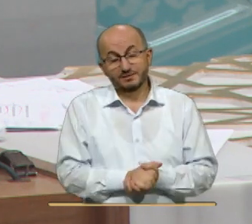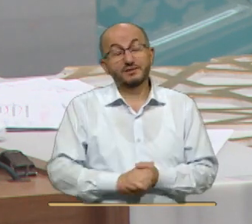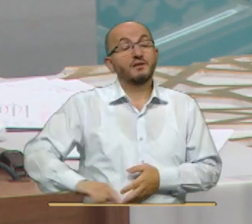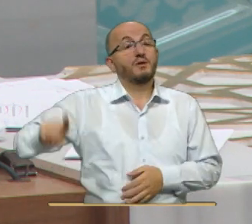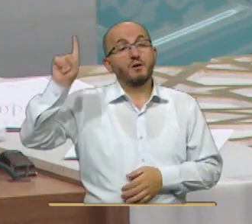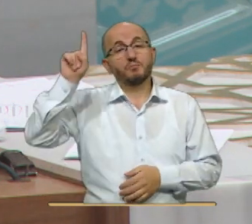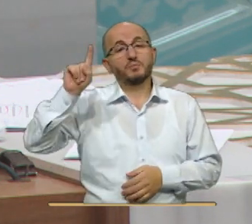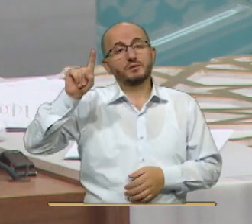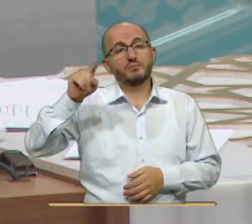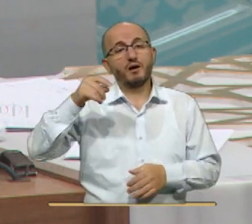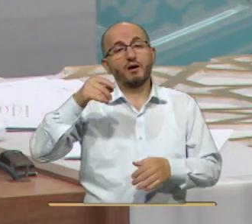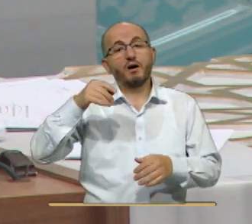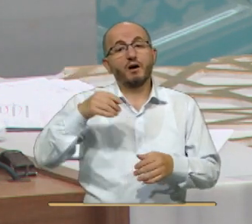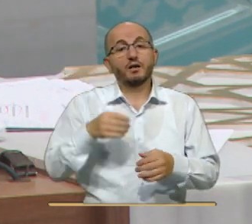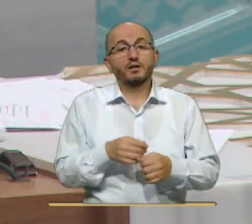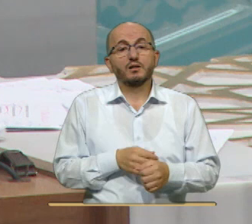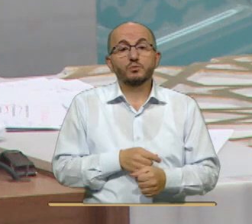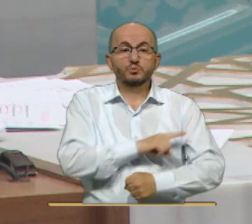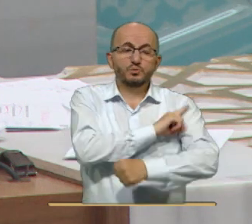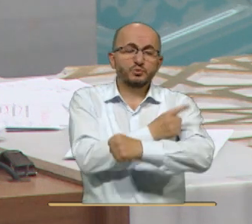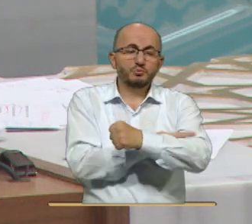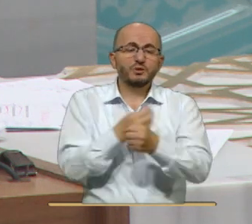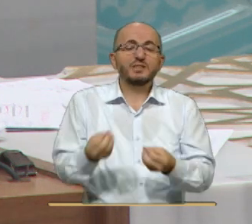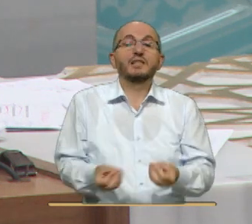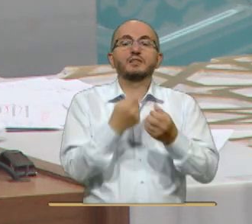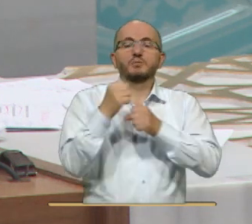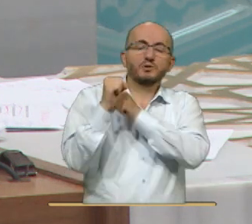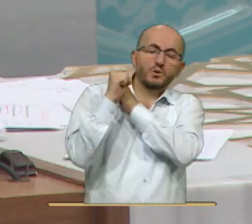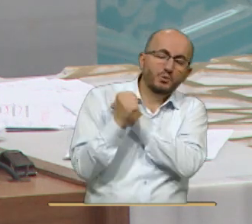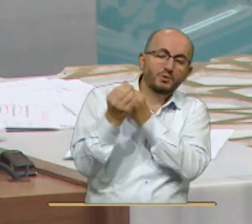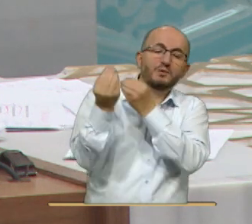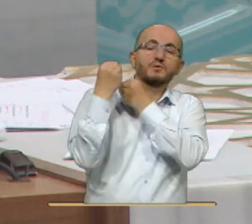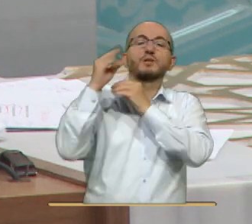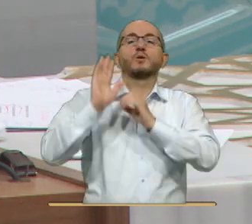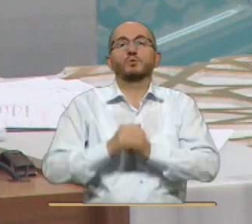Rabbim altından kalkamayacağımız yükleri bizlere yüklemesin.